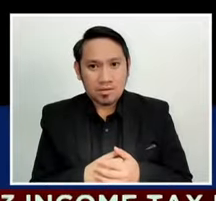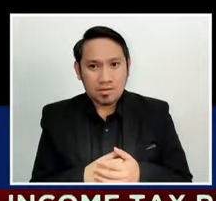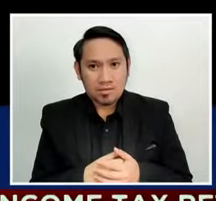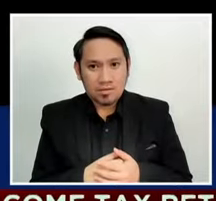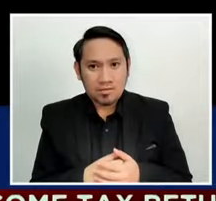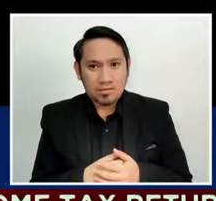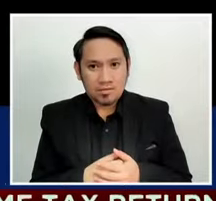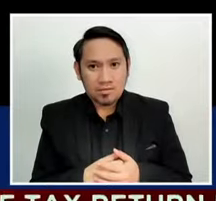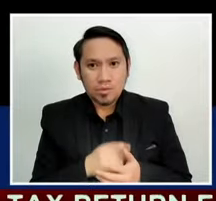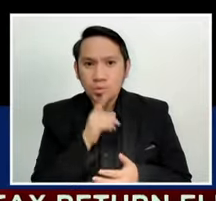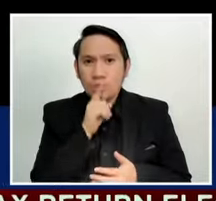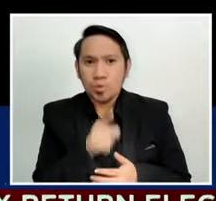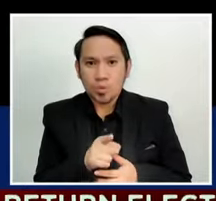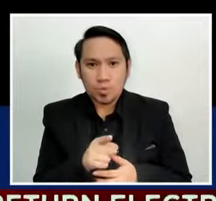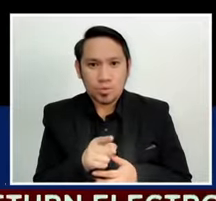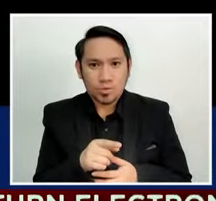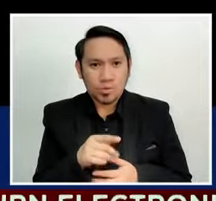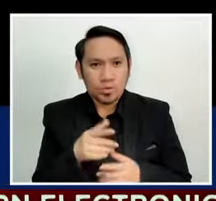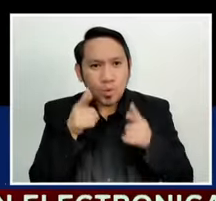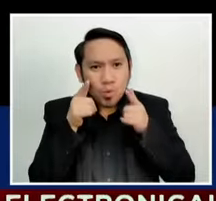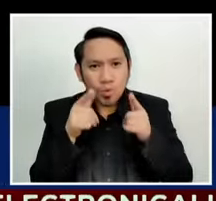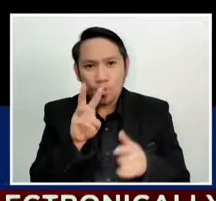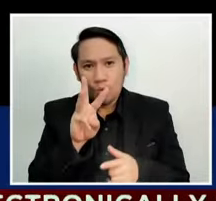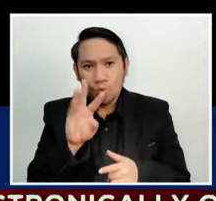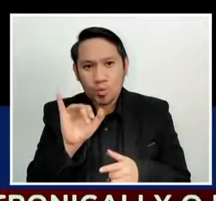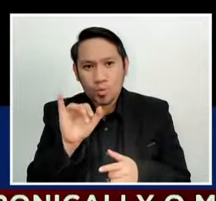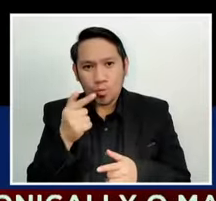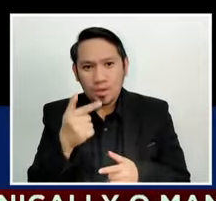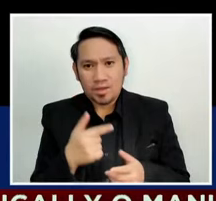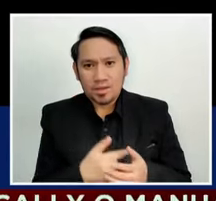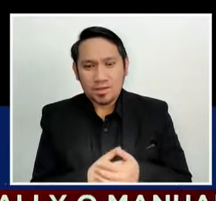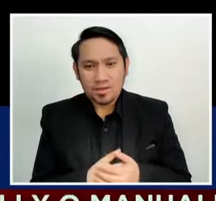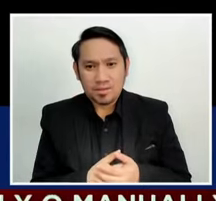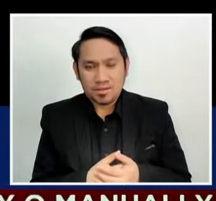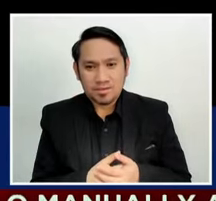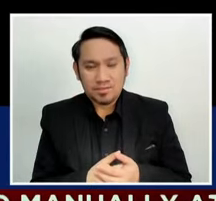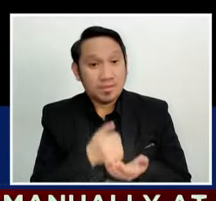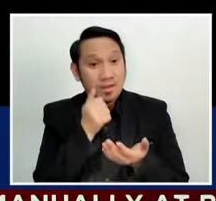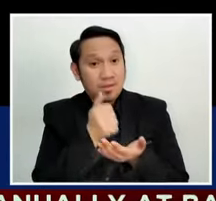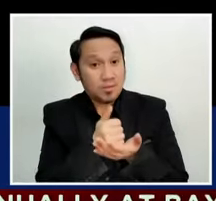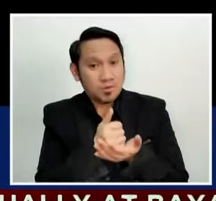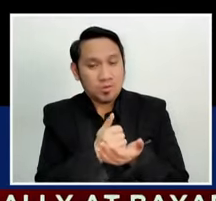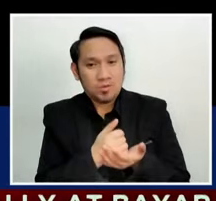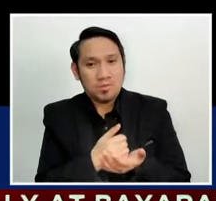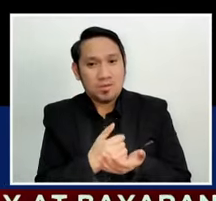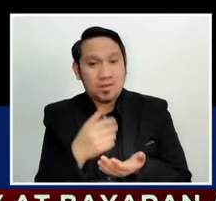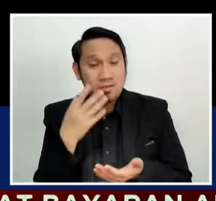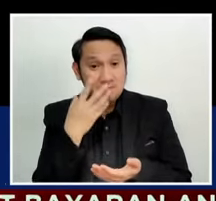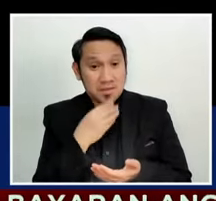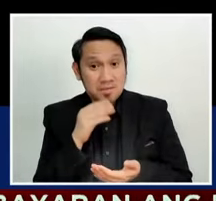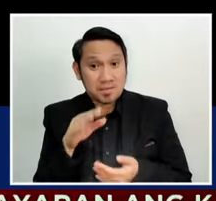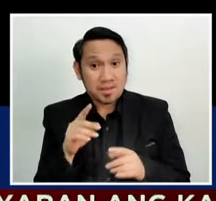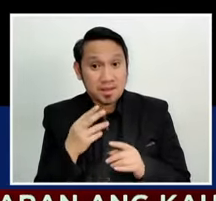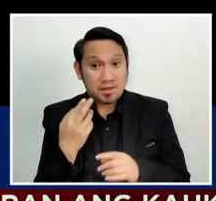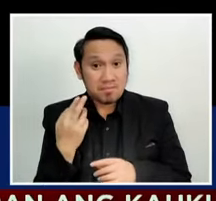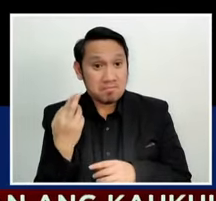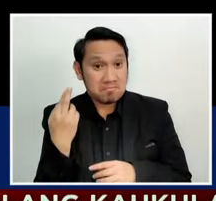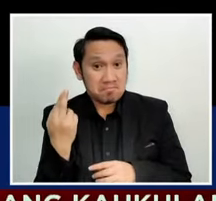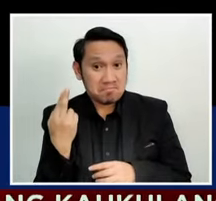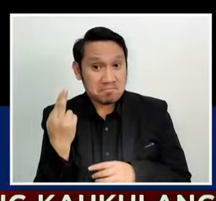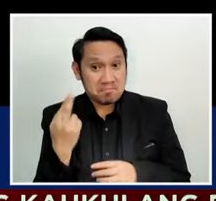eh. Mukhang wig din eh. Mukhang glue, di ba? Approved naman at gandang-ganda kay Andrea ang kanyang best friend na si Kyle at